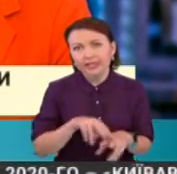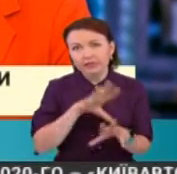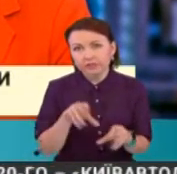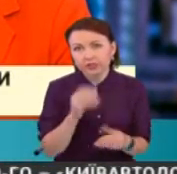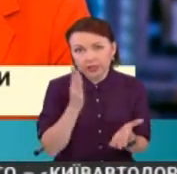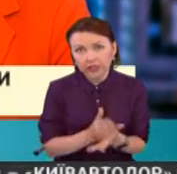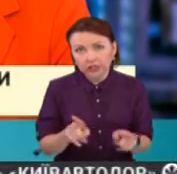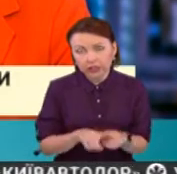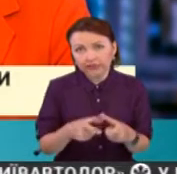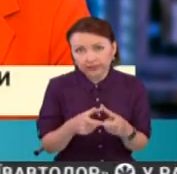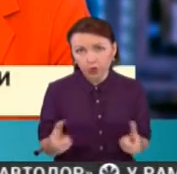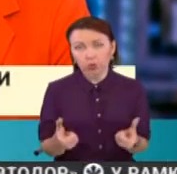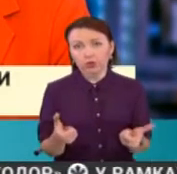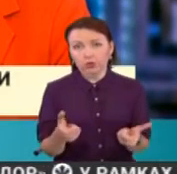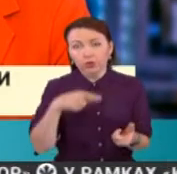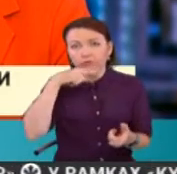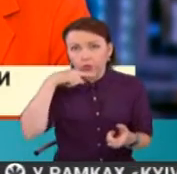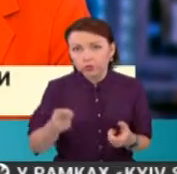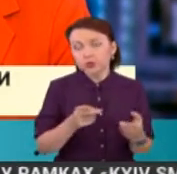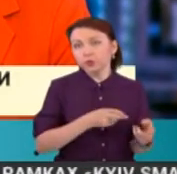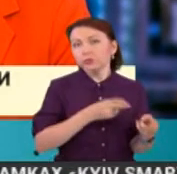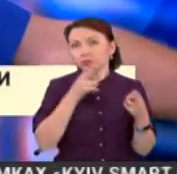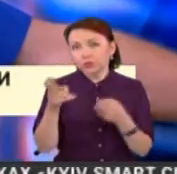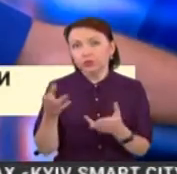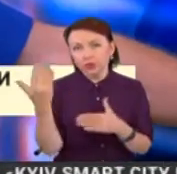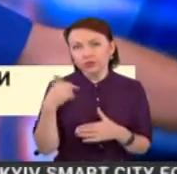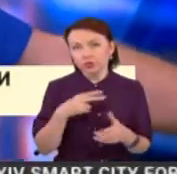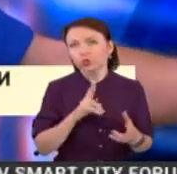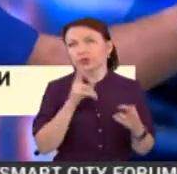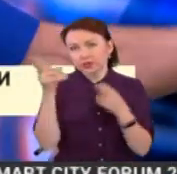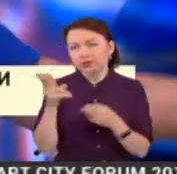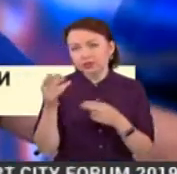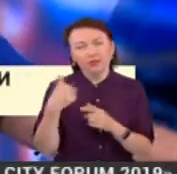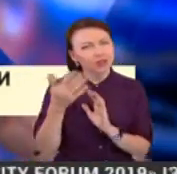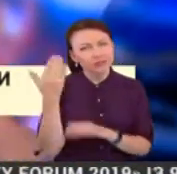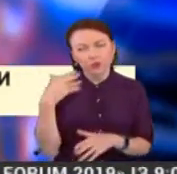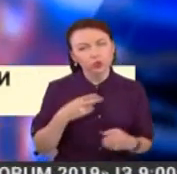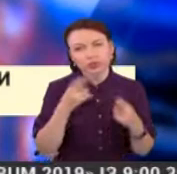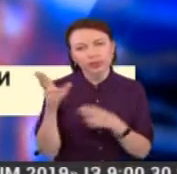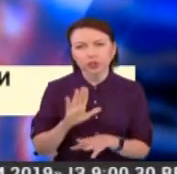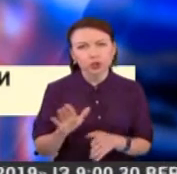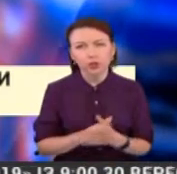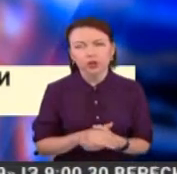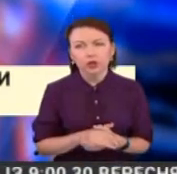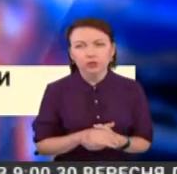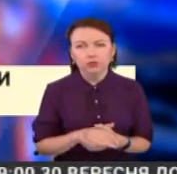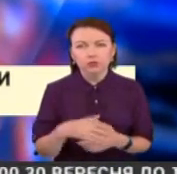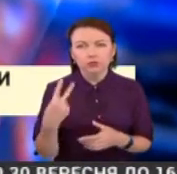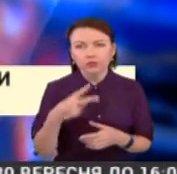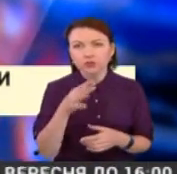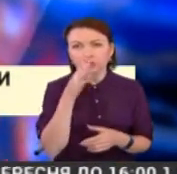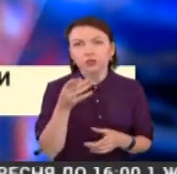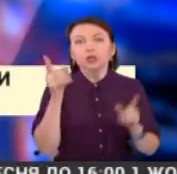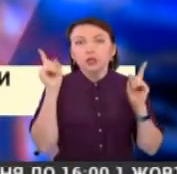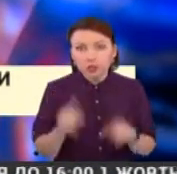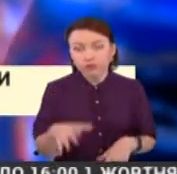є квиток. В Росію, коли раніше їздили, я давно не їжджу, але років 20 тому